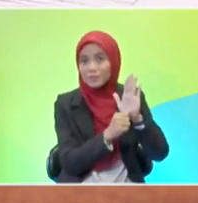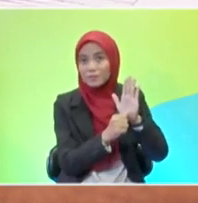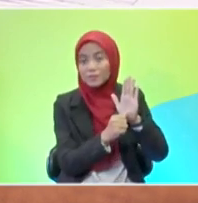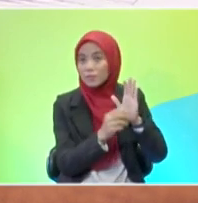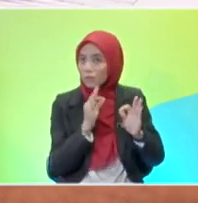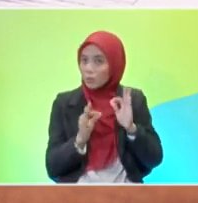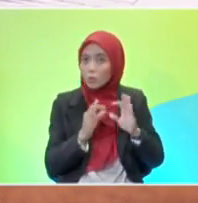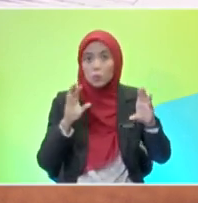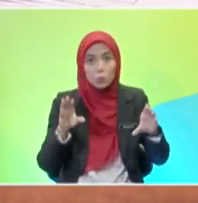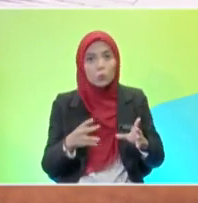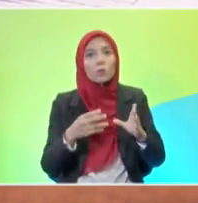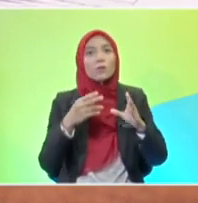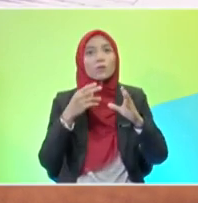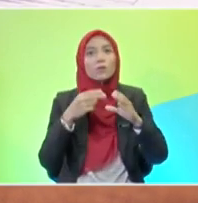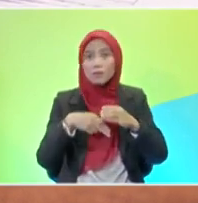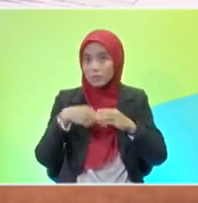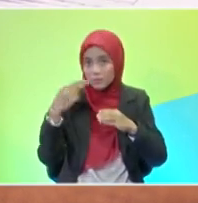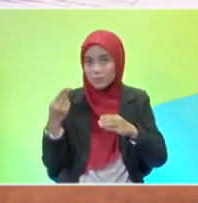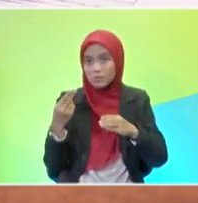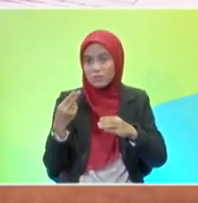kita tidak boleh malu